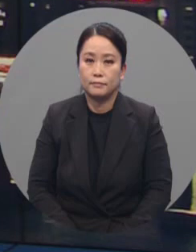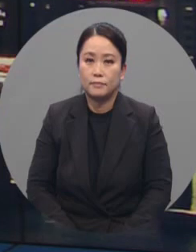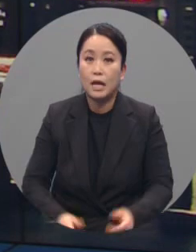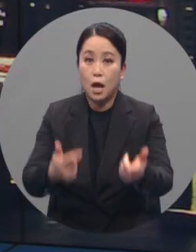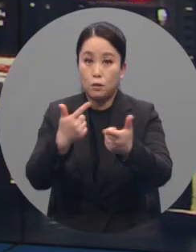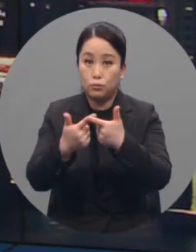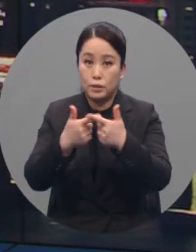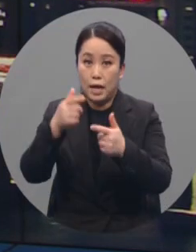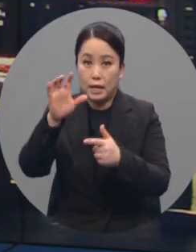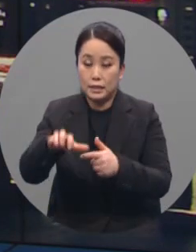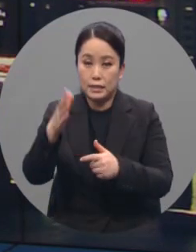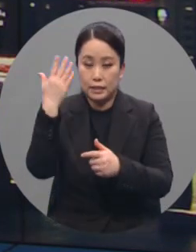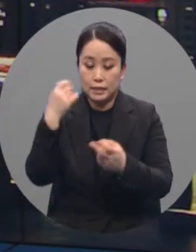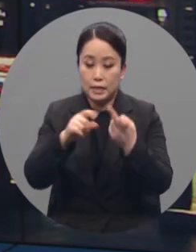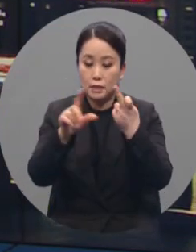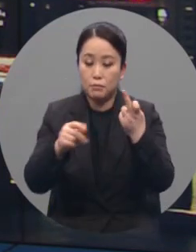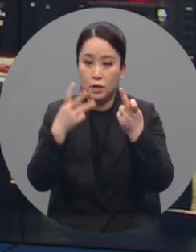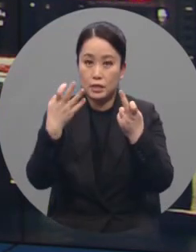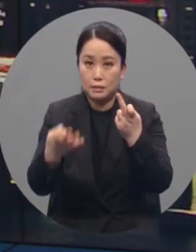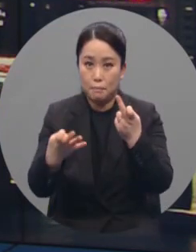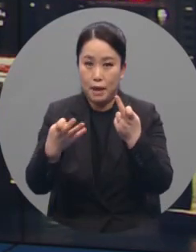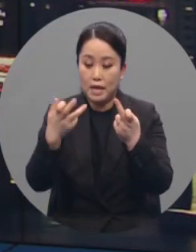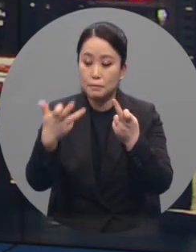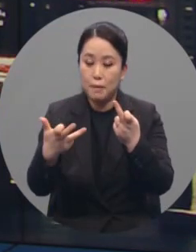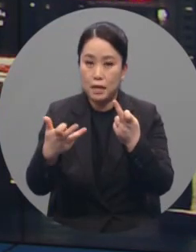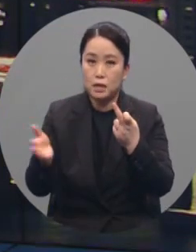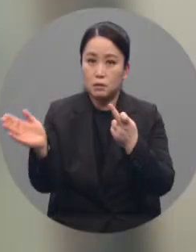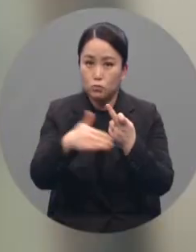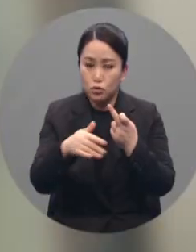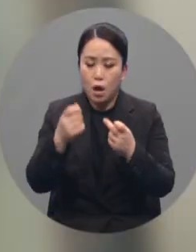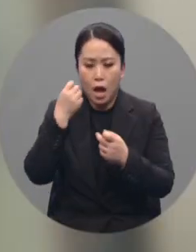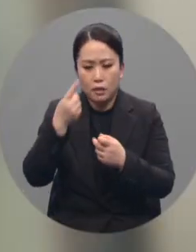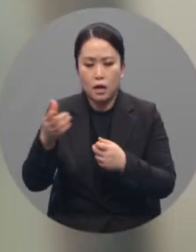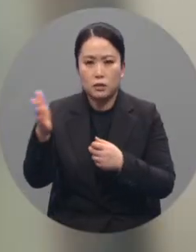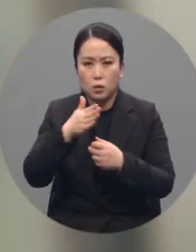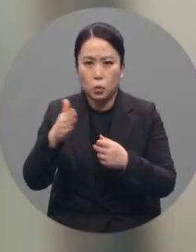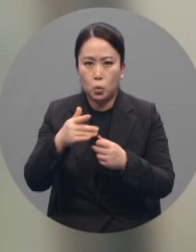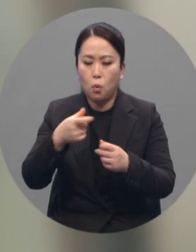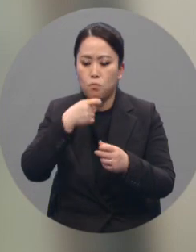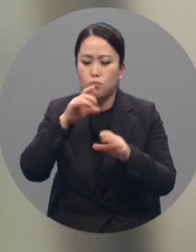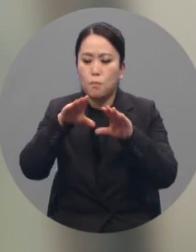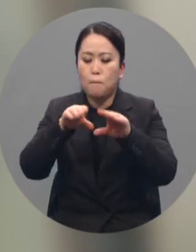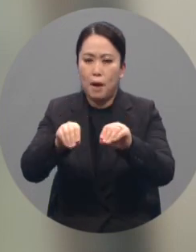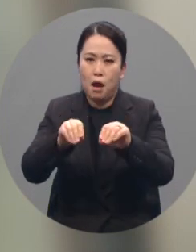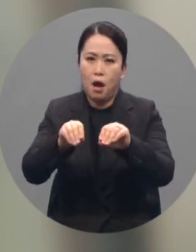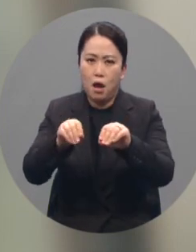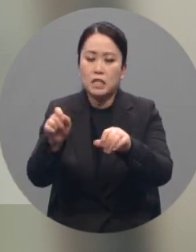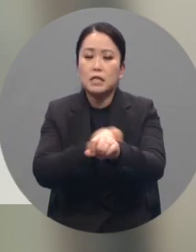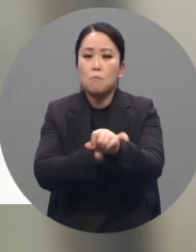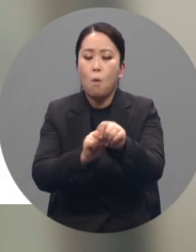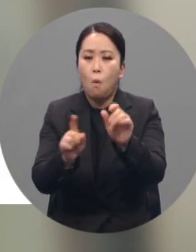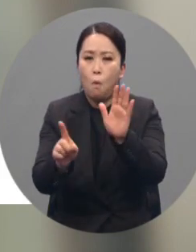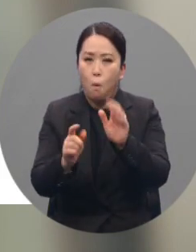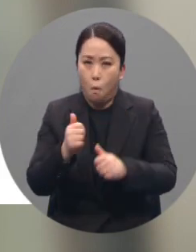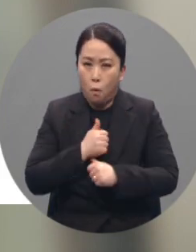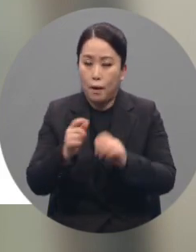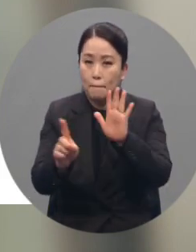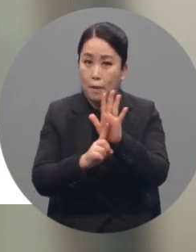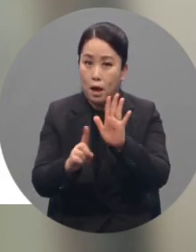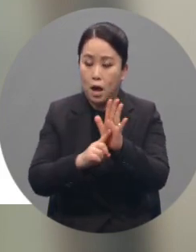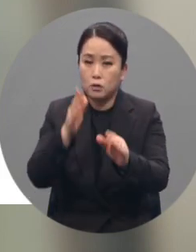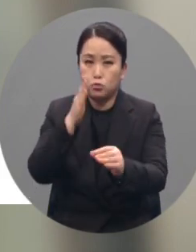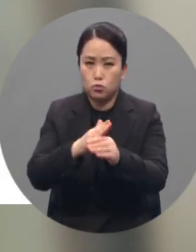부산에는 지난달 18일부터 한 달 가까이 건조 특보가 이어지고 있는 가운데 크고 작은 화재 사고가 잇따랐습니다